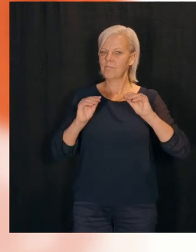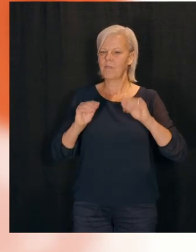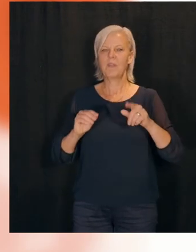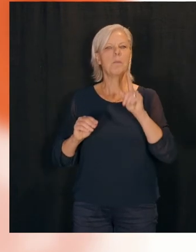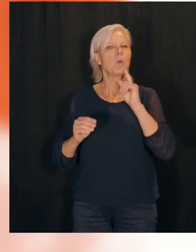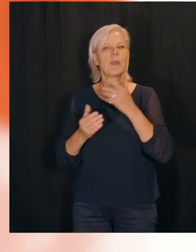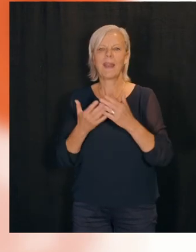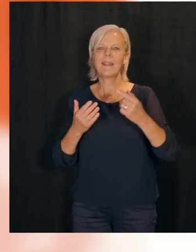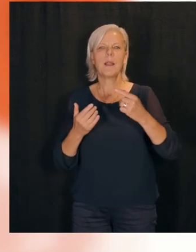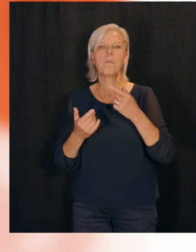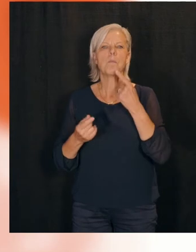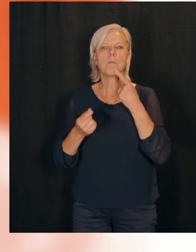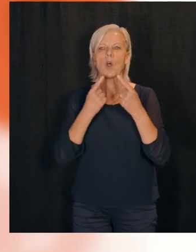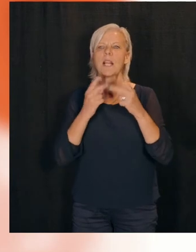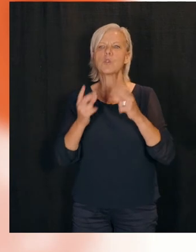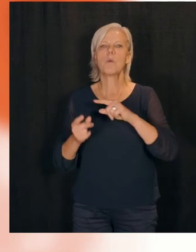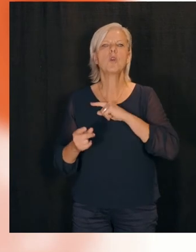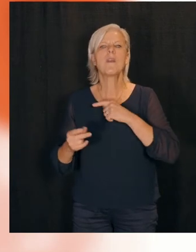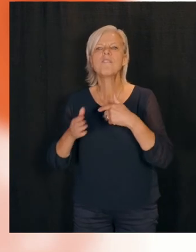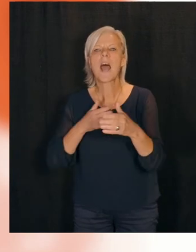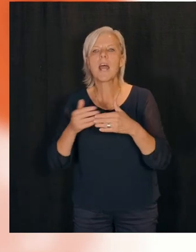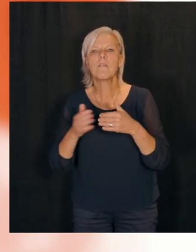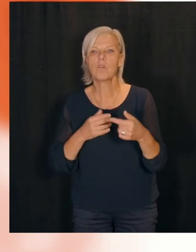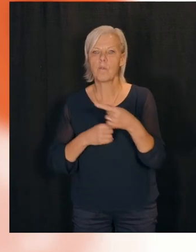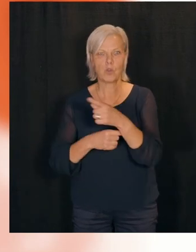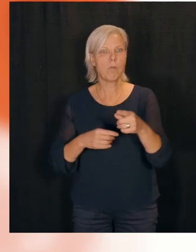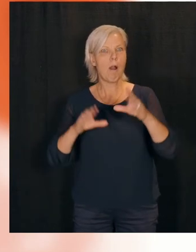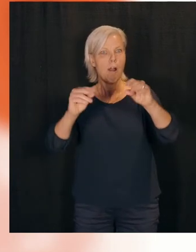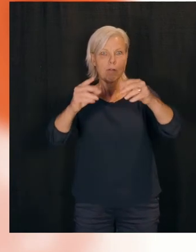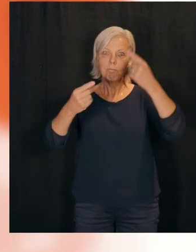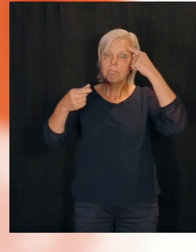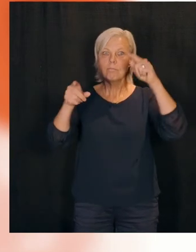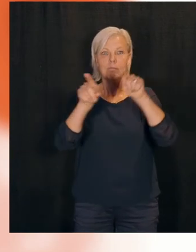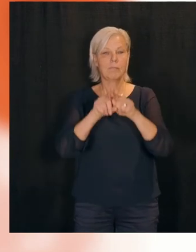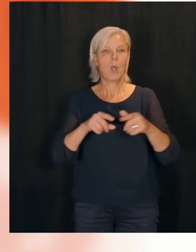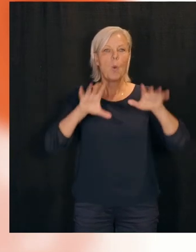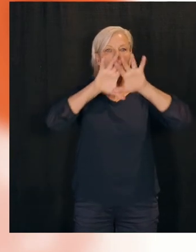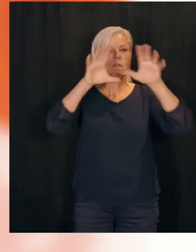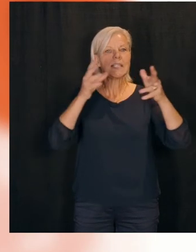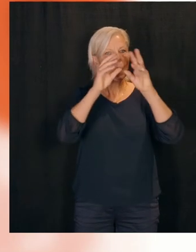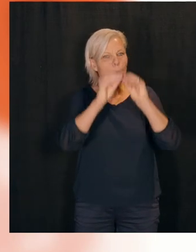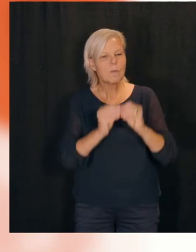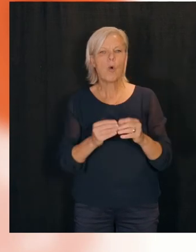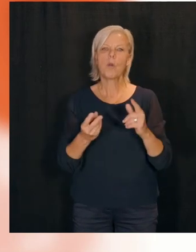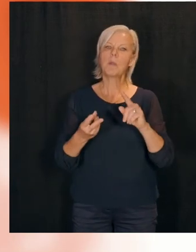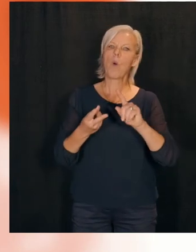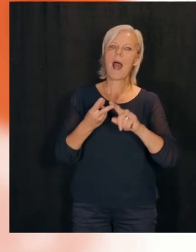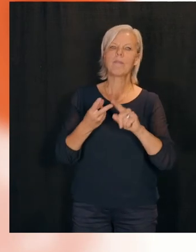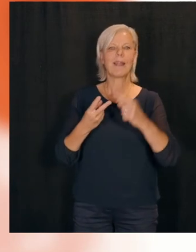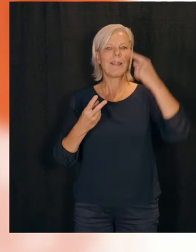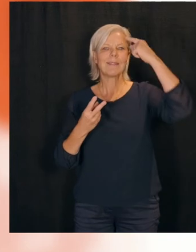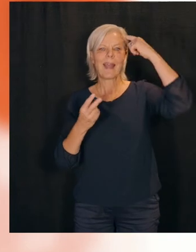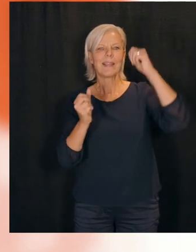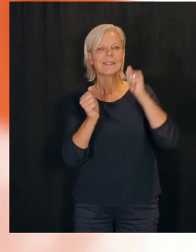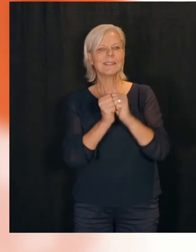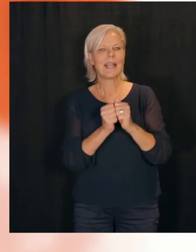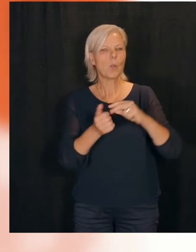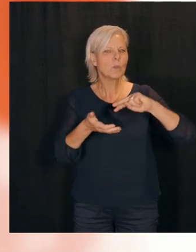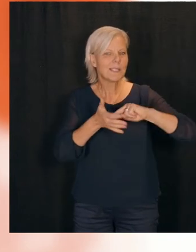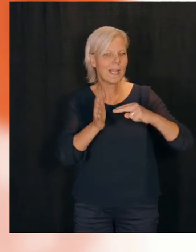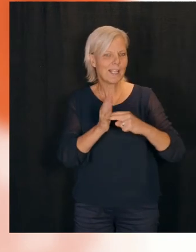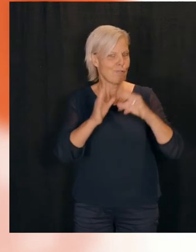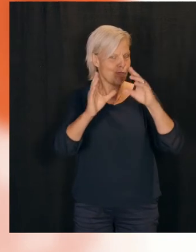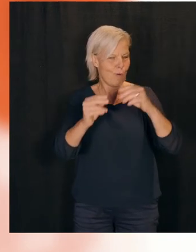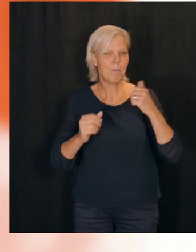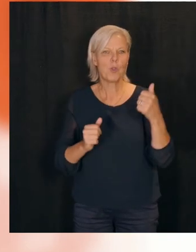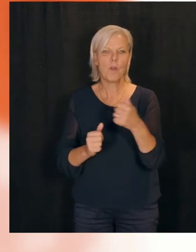med varför det är viktigt. De köper att universell utformning och andra tankesätt och strategier behövs